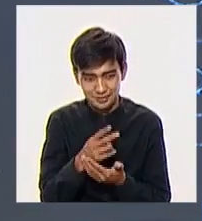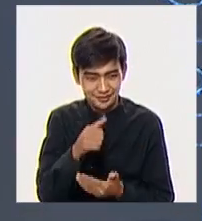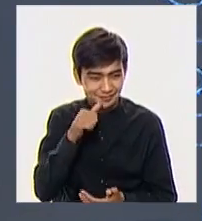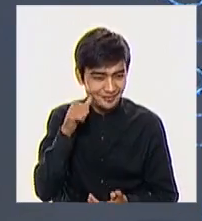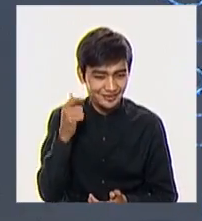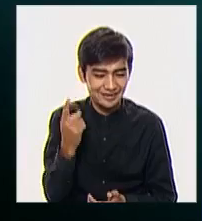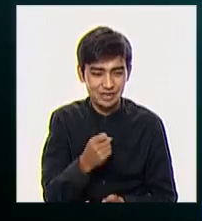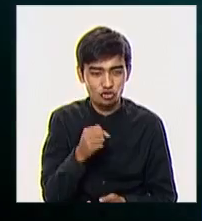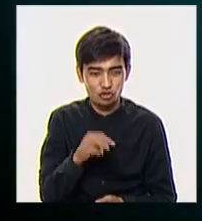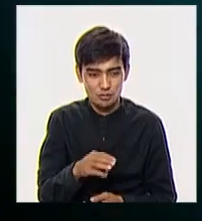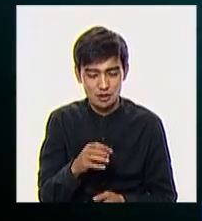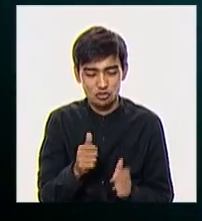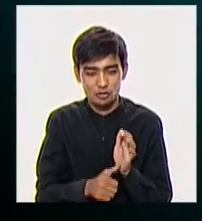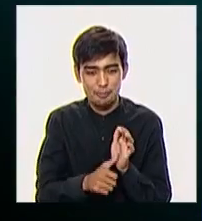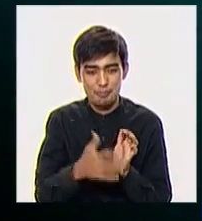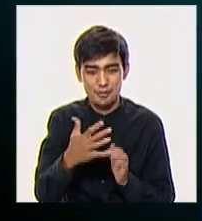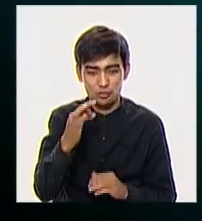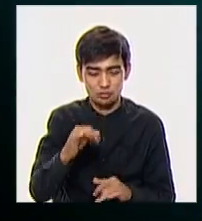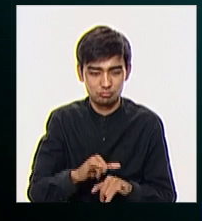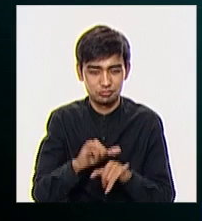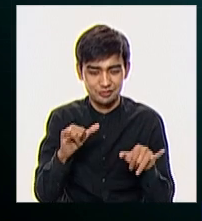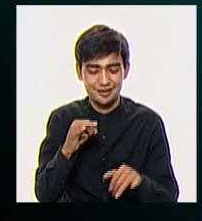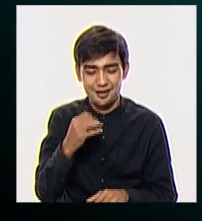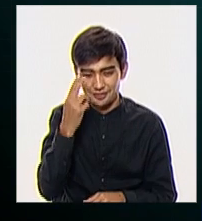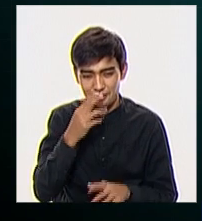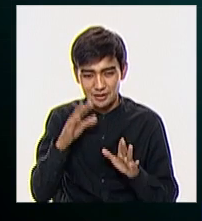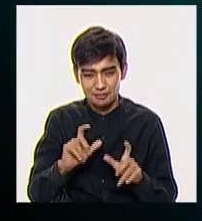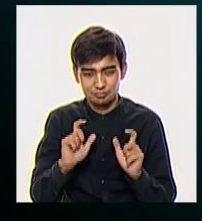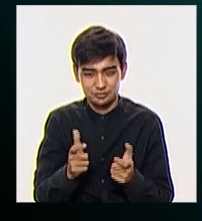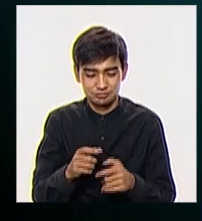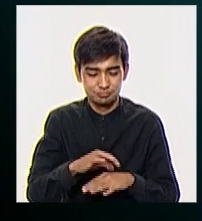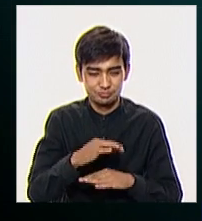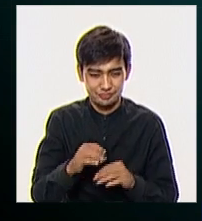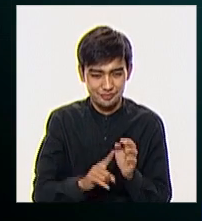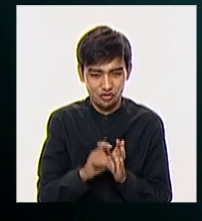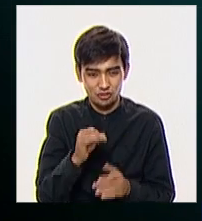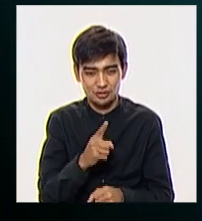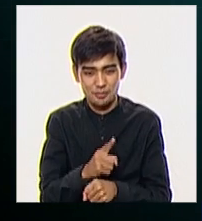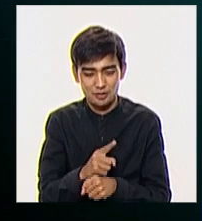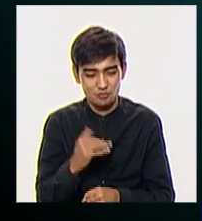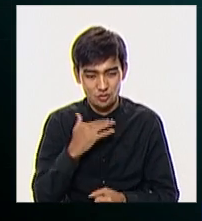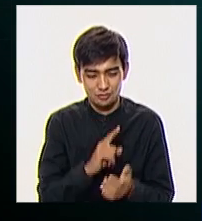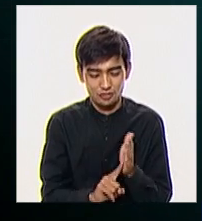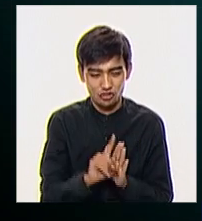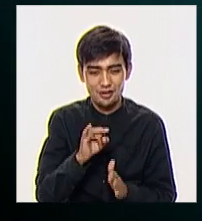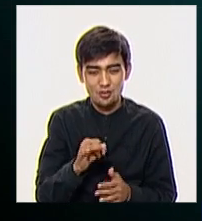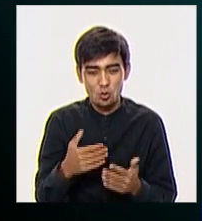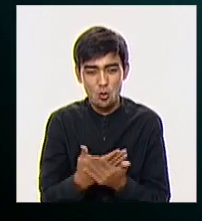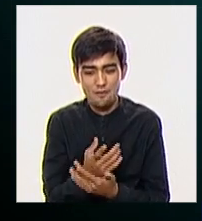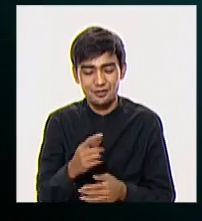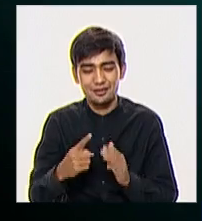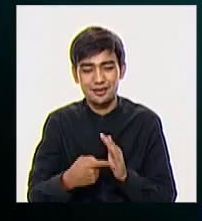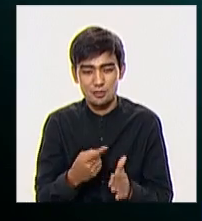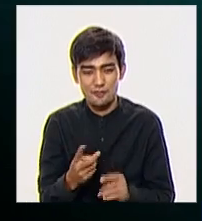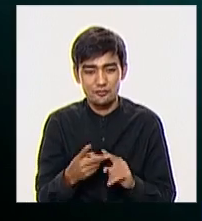аптамен салыстырғанда 65% өскен. Сондықтан елордада карантин шаралары күшейтіліп, шектеулер енгізіліп жатыр. Яғни жаңа қаулыға